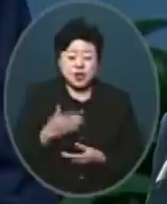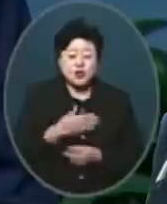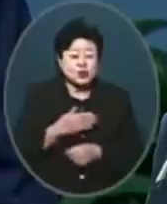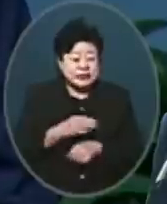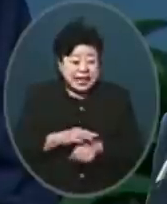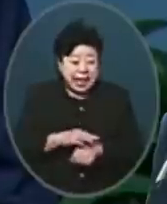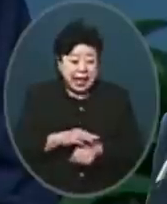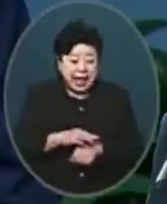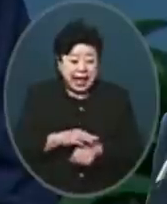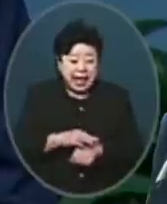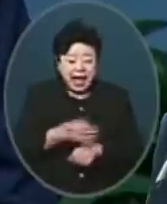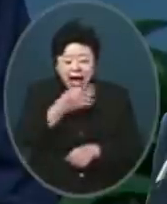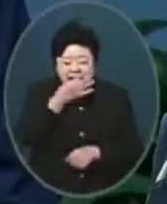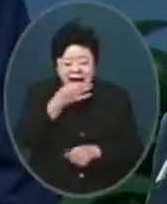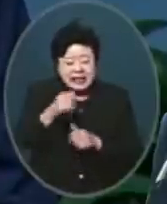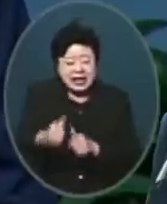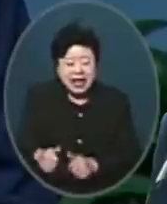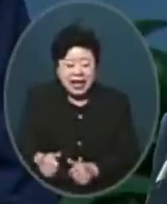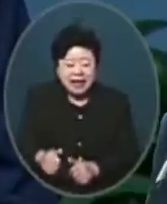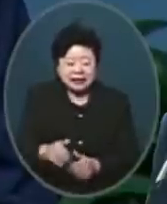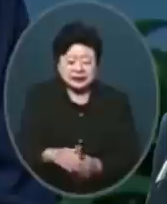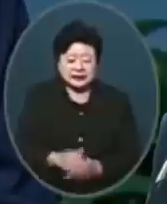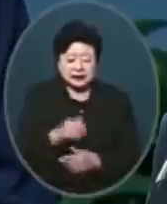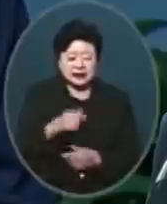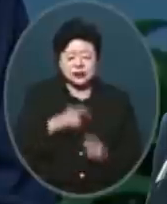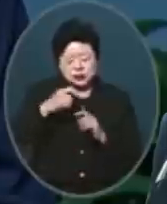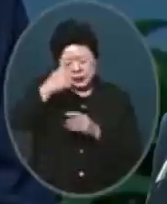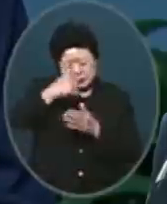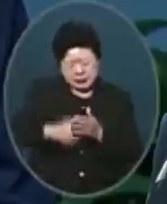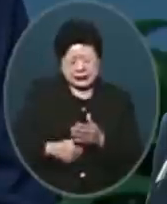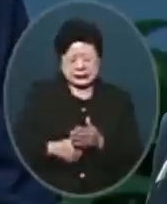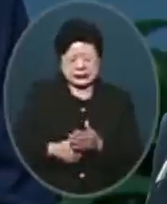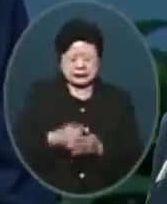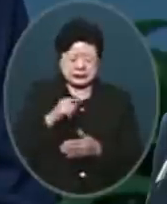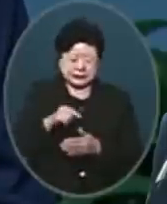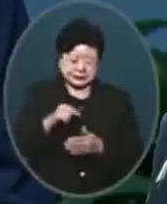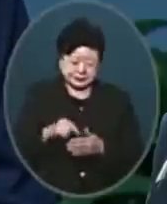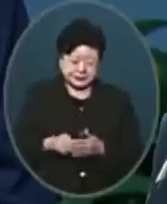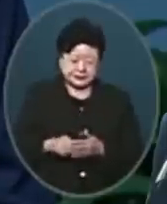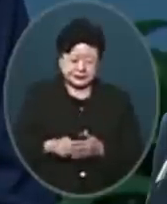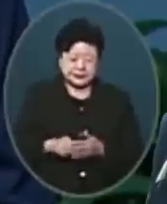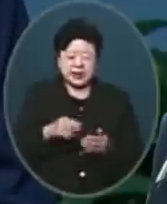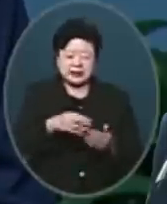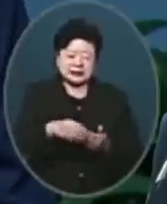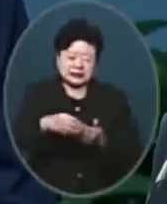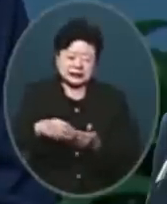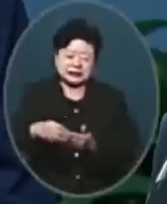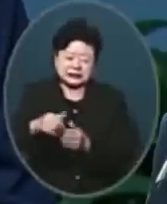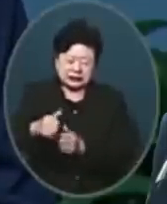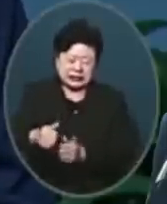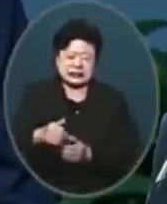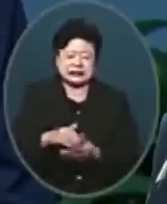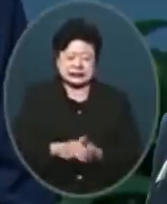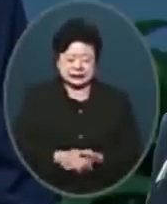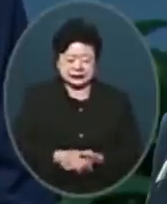육체의 욕심을 따라 타락한 마음의 인도를 따라서